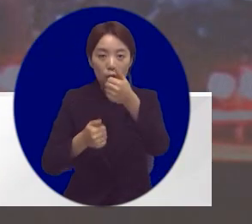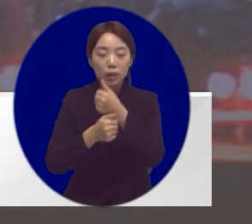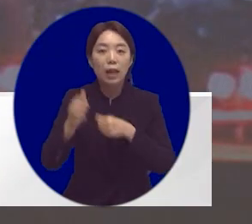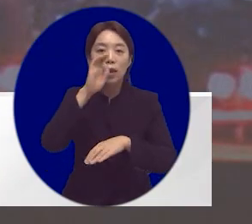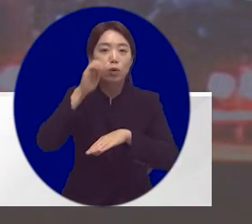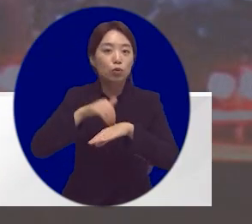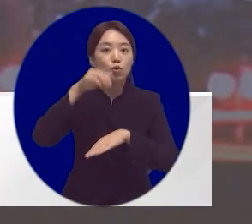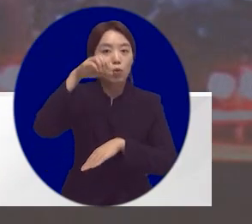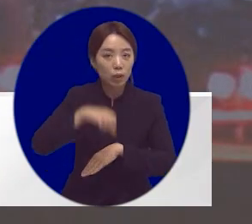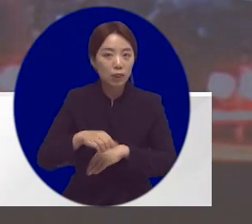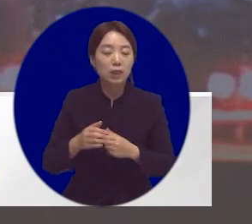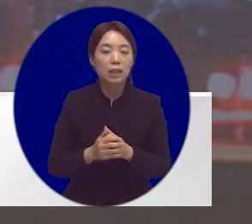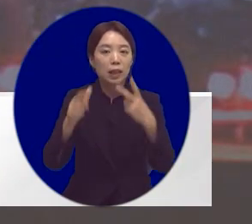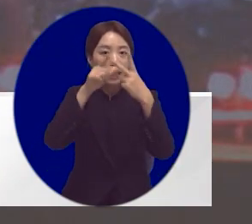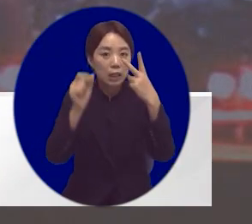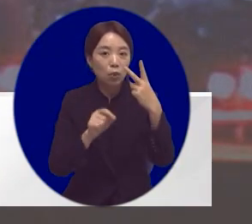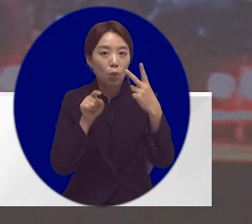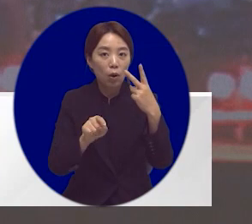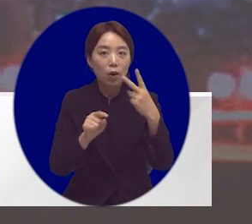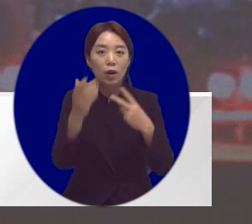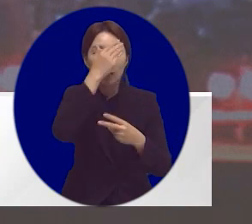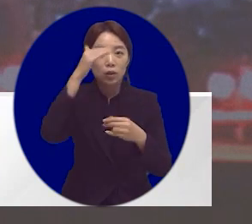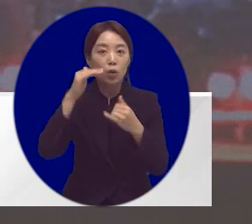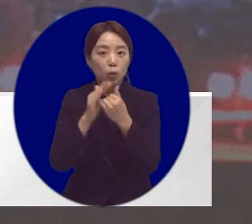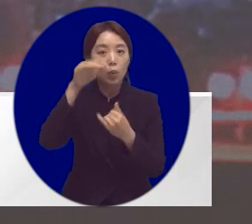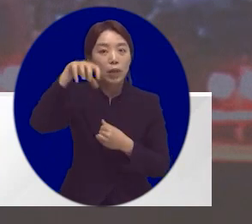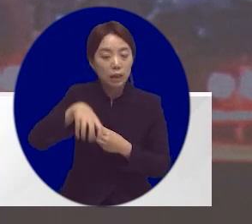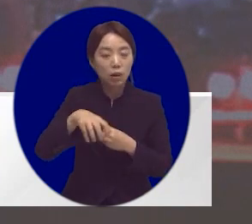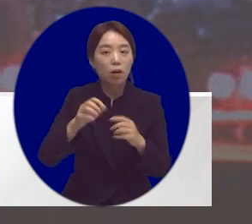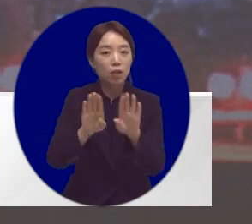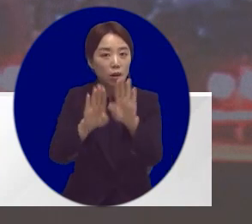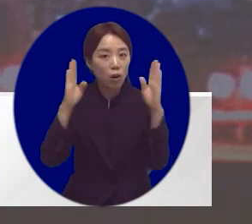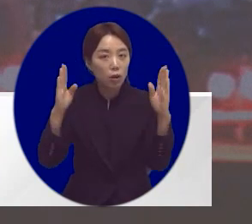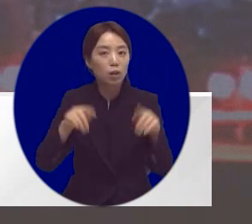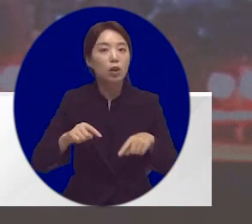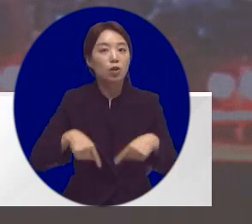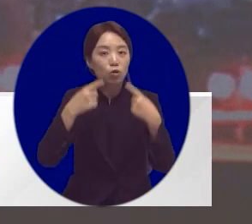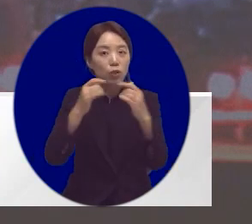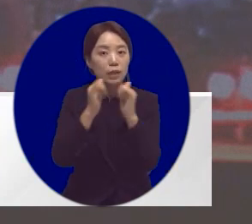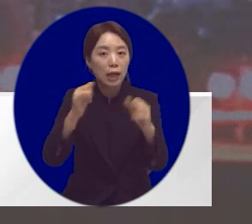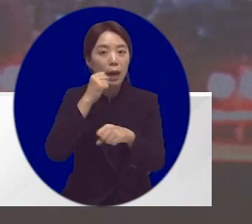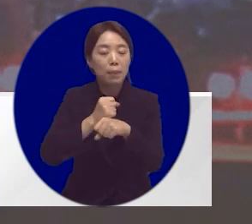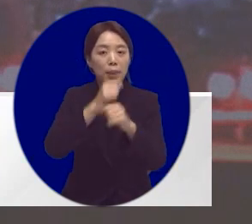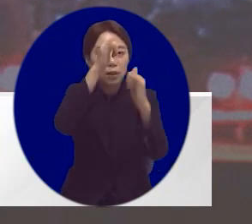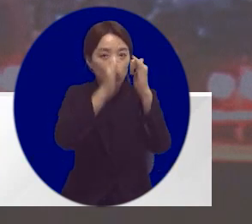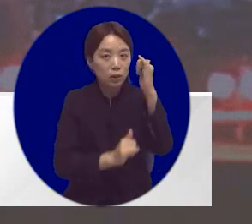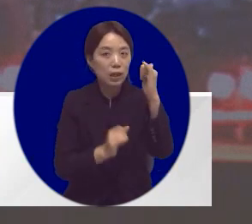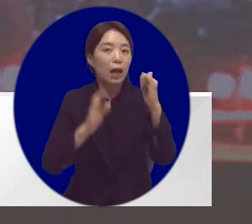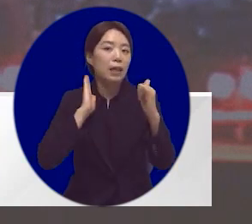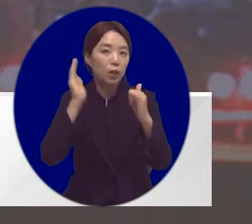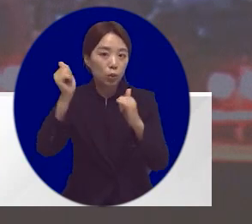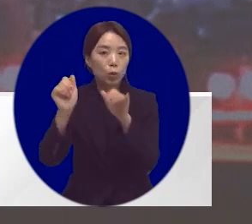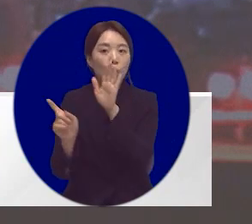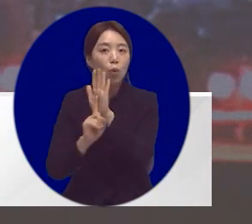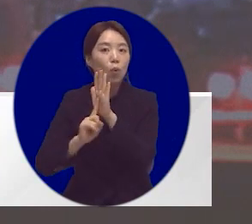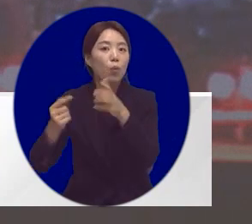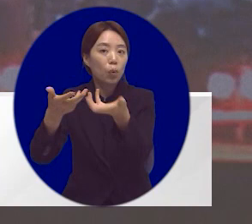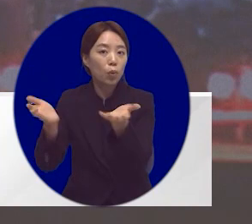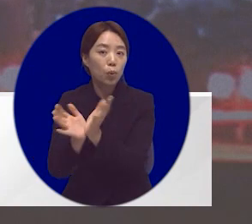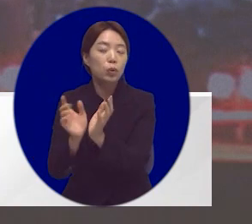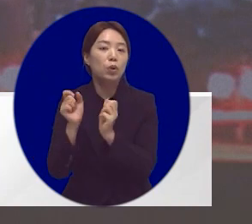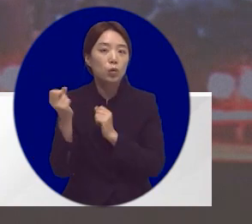중앙선거관리위원회 선거연수원은 지난 2월 청남대에서 개최했던 유권자가 만든 역사, 그리고 대통령